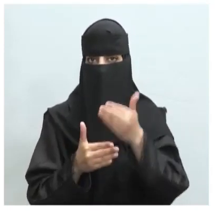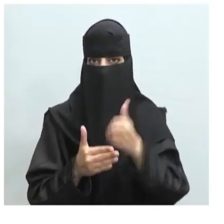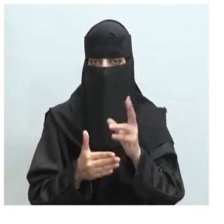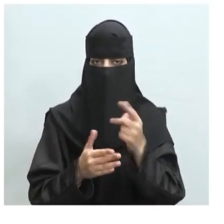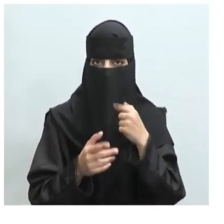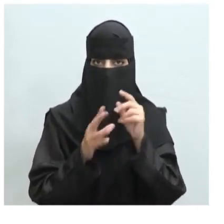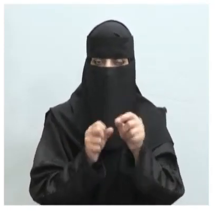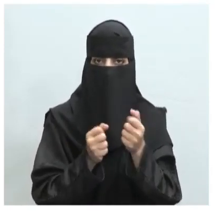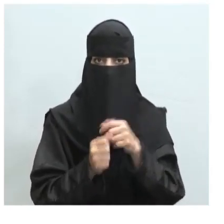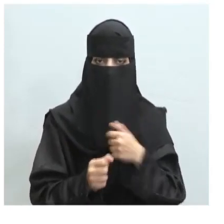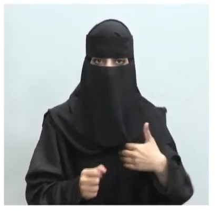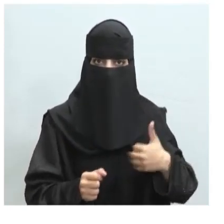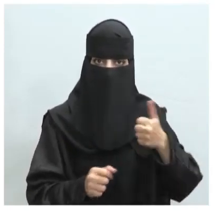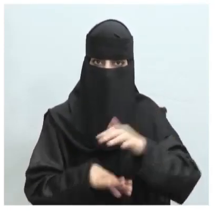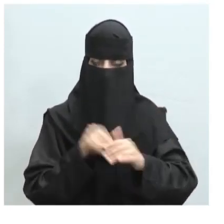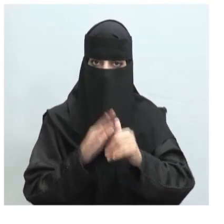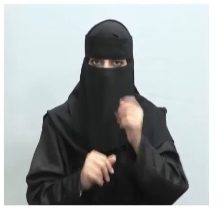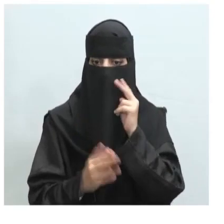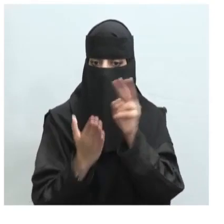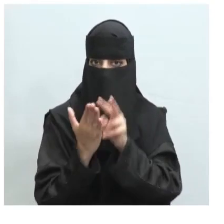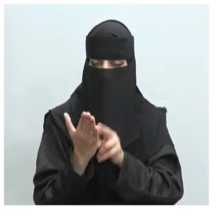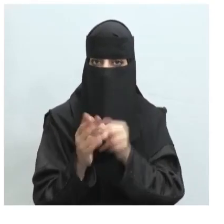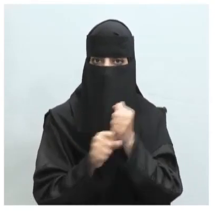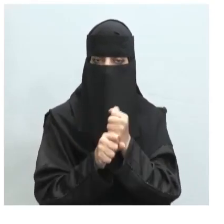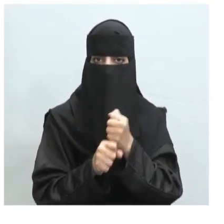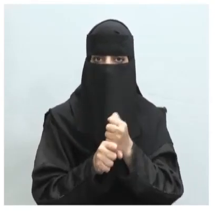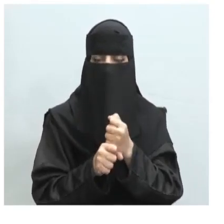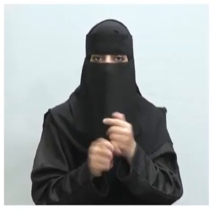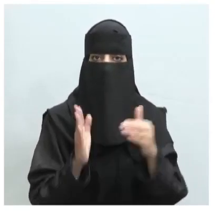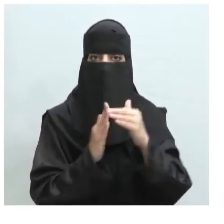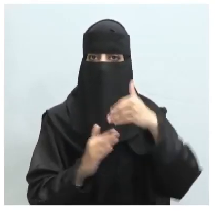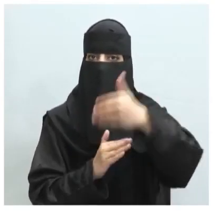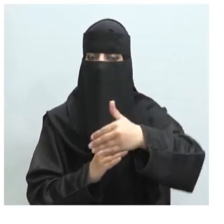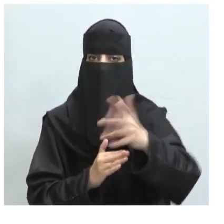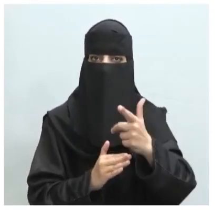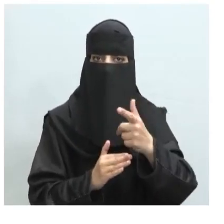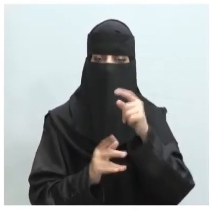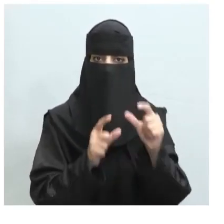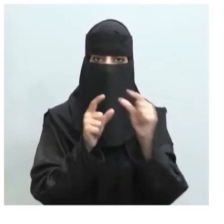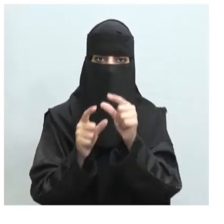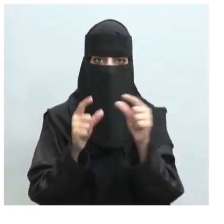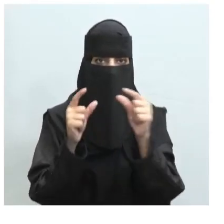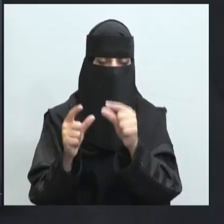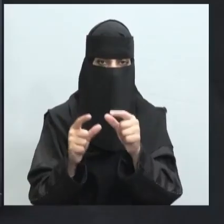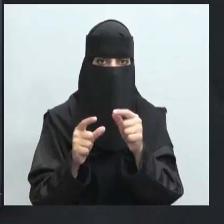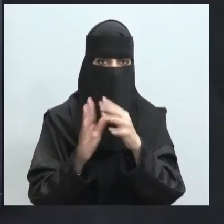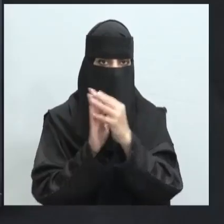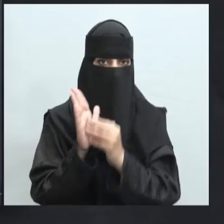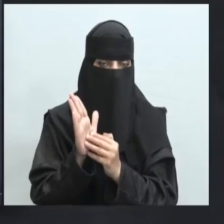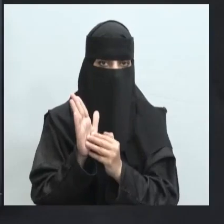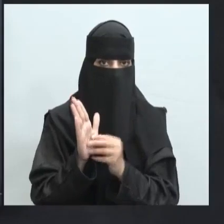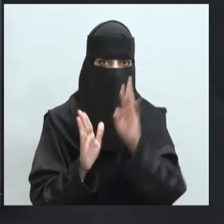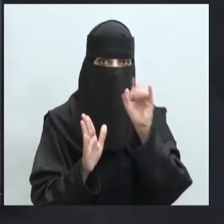سوف نستطيع عبر مهاره القراءه ان نقوم بعمليه الاستنتاج سوف نضع بعض الادله حول نص ما